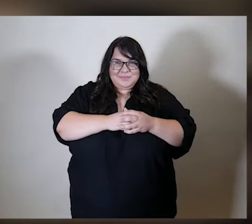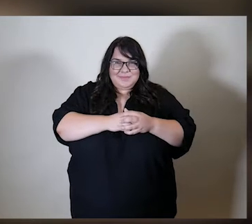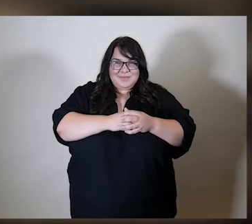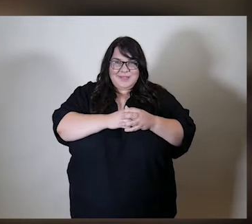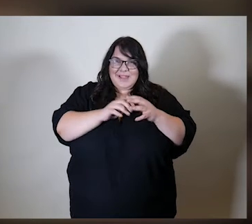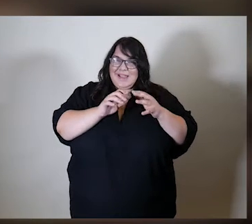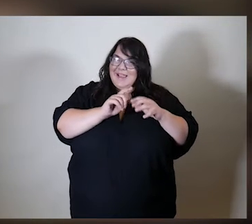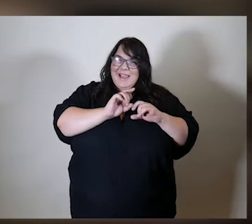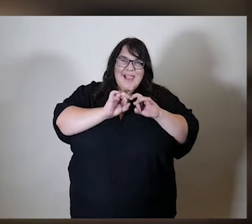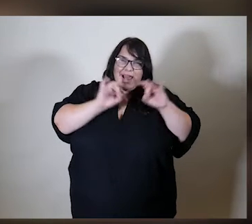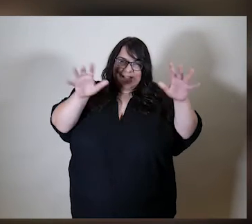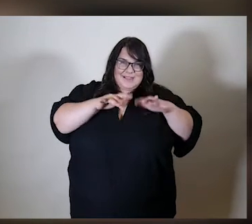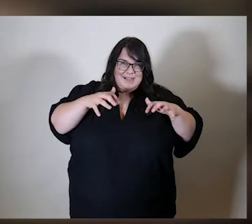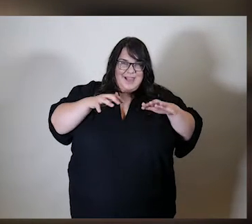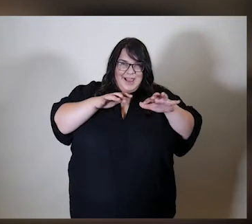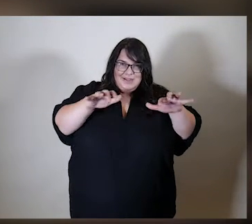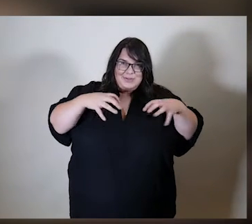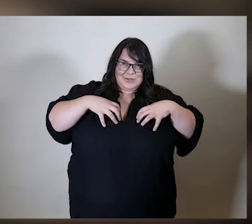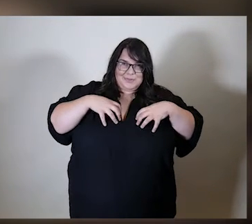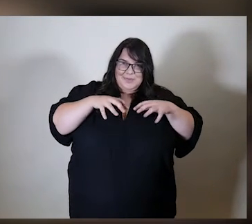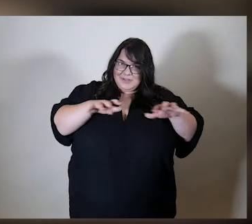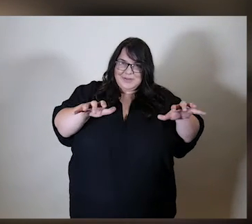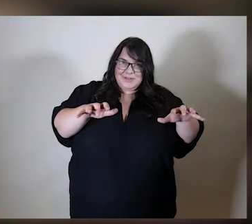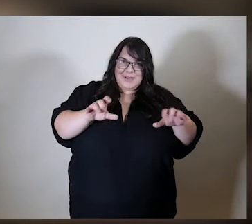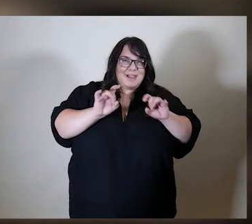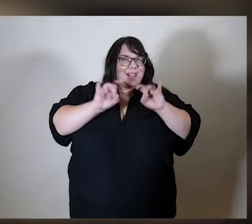κανένας καρκίνος μαστού και κανένας άνθρωπος